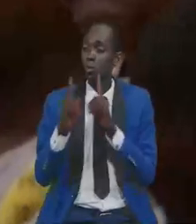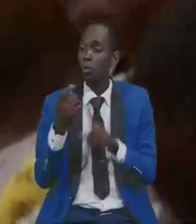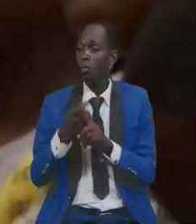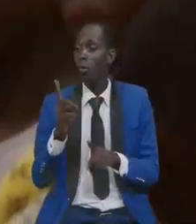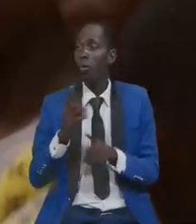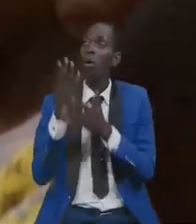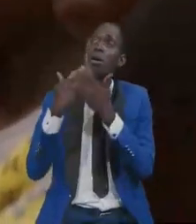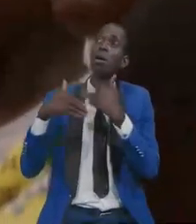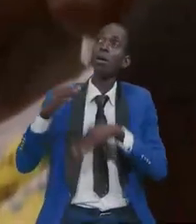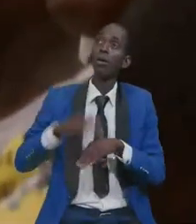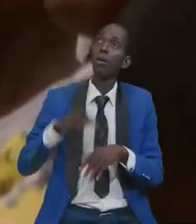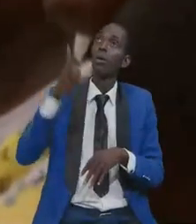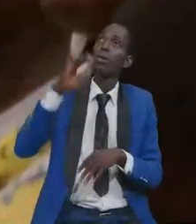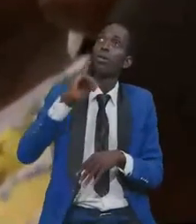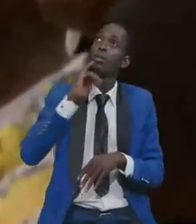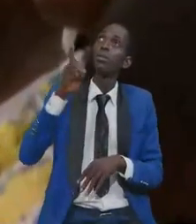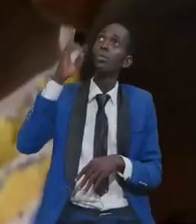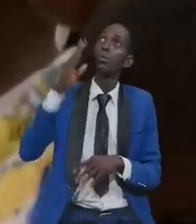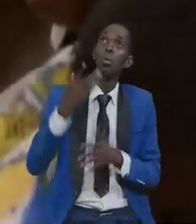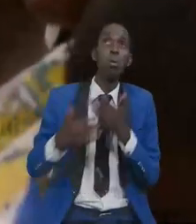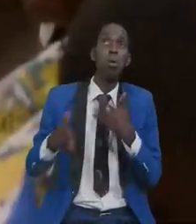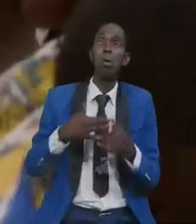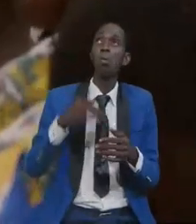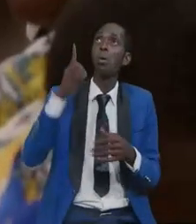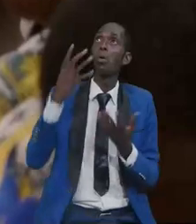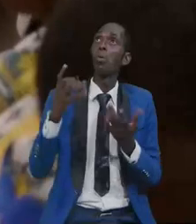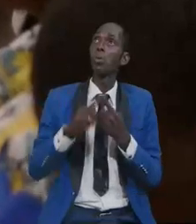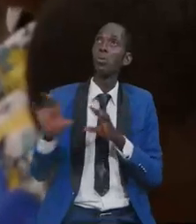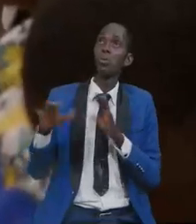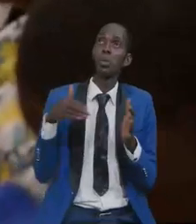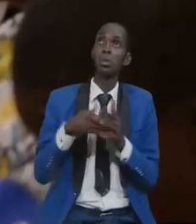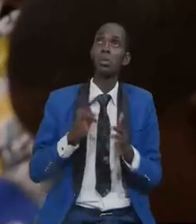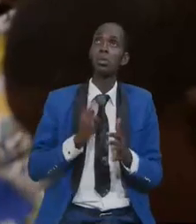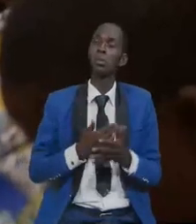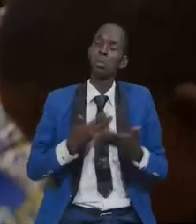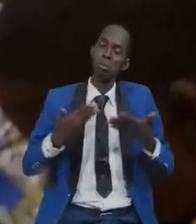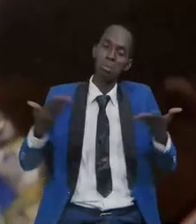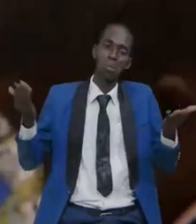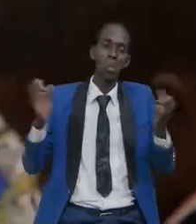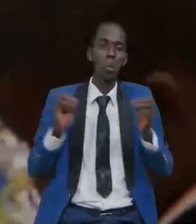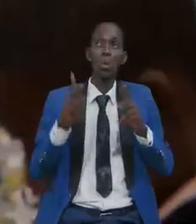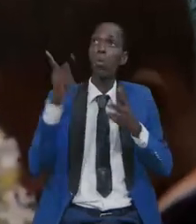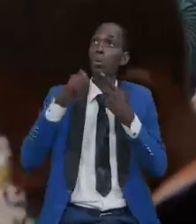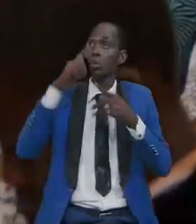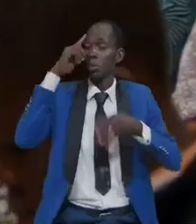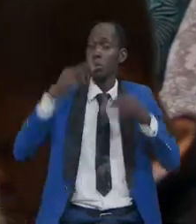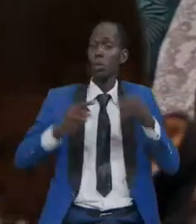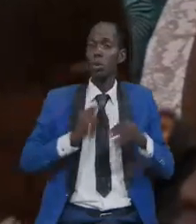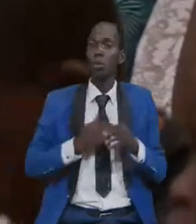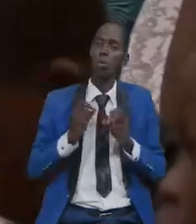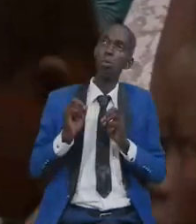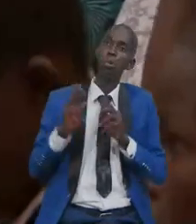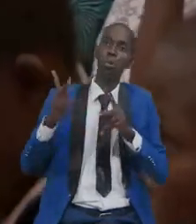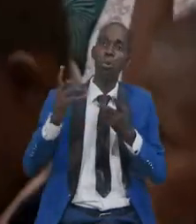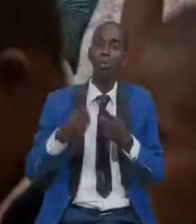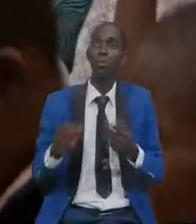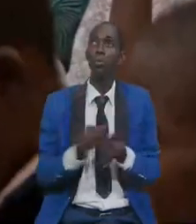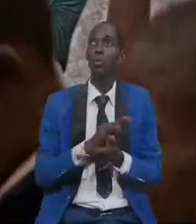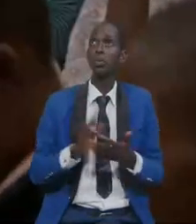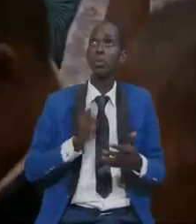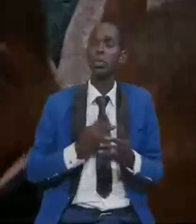il va faire. Dieu est Dieu. Tout ce qu'il veut faire, il le fera. Il veut nous juger, non? Il n'a qu'à nous juger. Il veut nous jeter, non? Il n'a qu'à